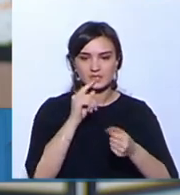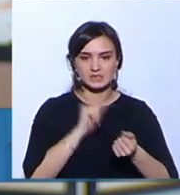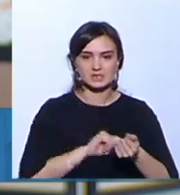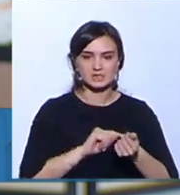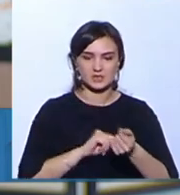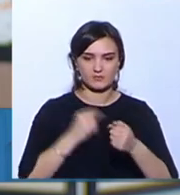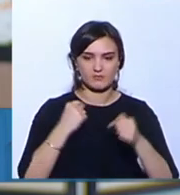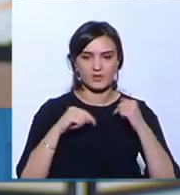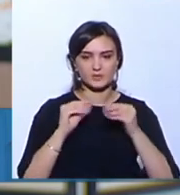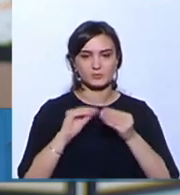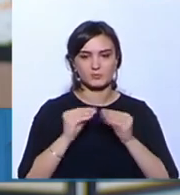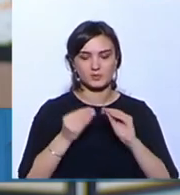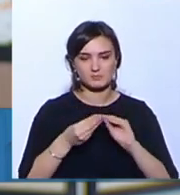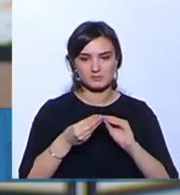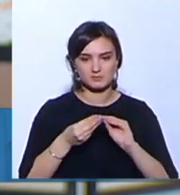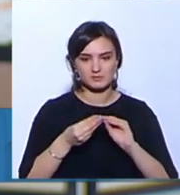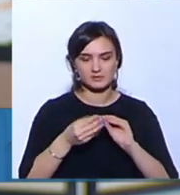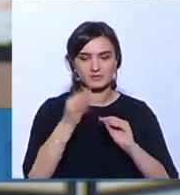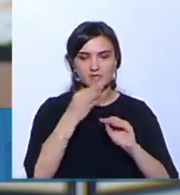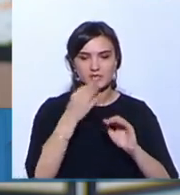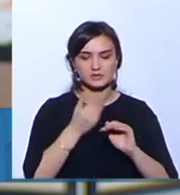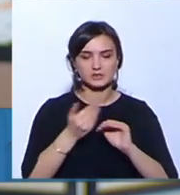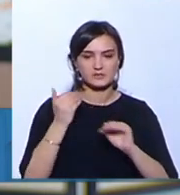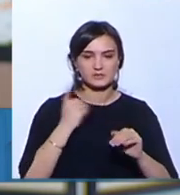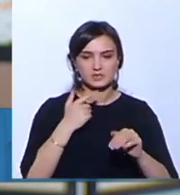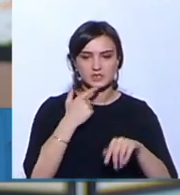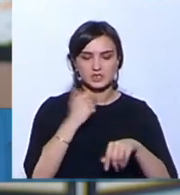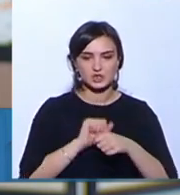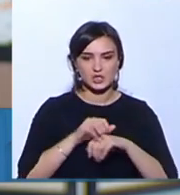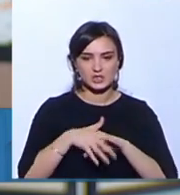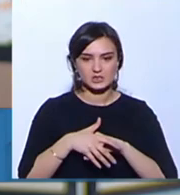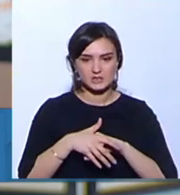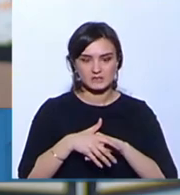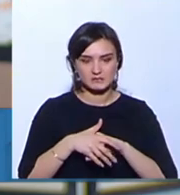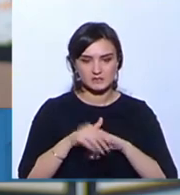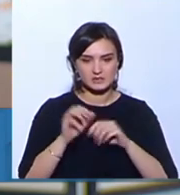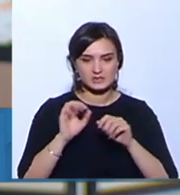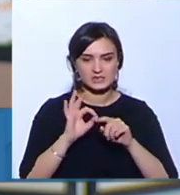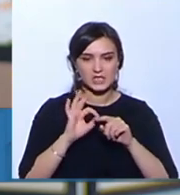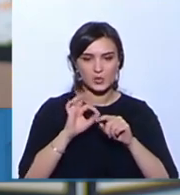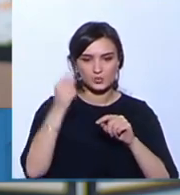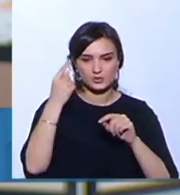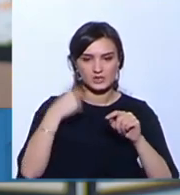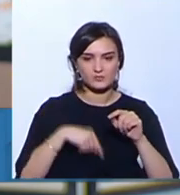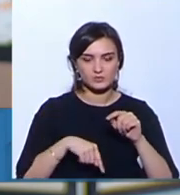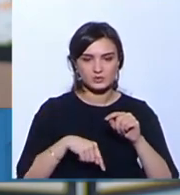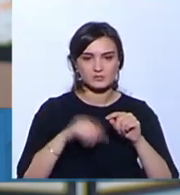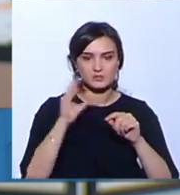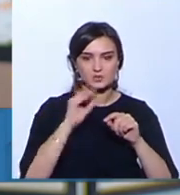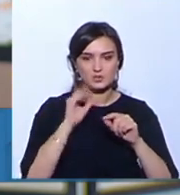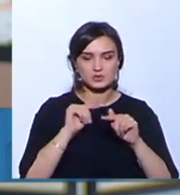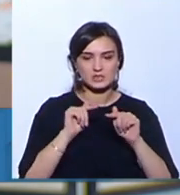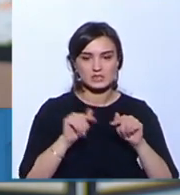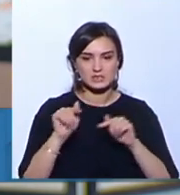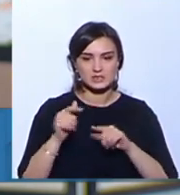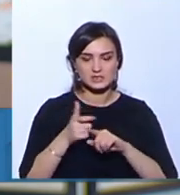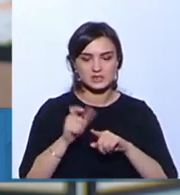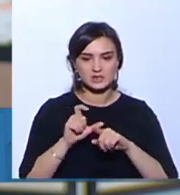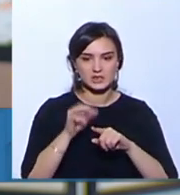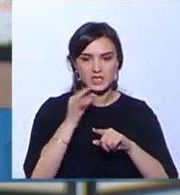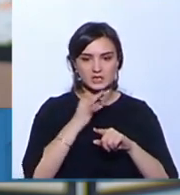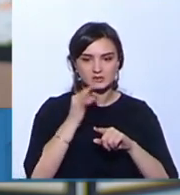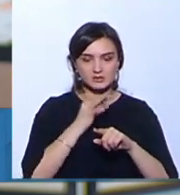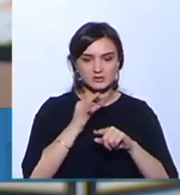სისხლძარღვოვანი პრობლემები, ნაადრევი სისხლჩაქცევები ცენტრალურ ნერვულ სისტემაში, როცა ისინი ძალიან